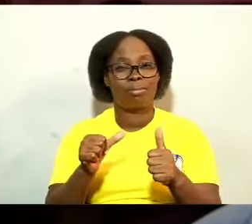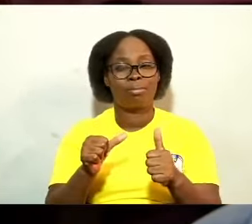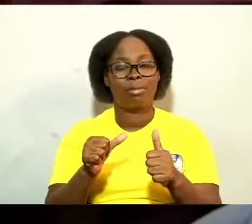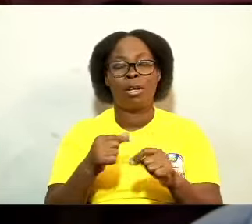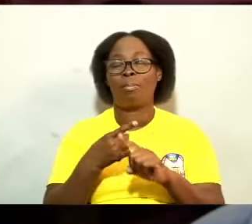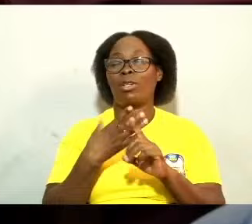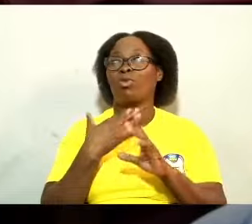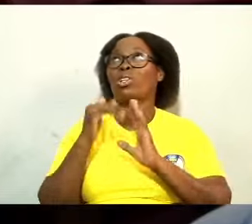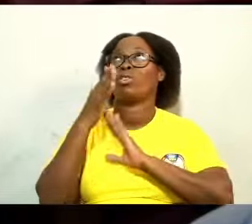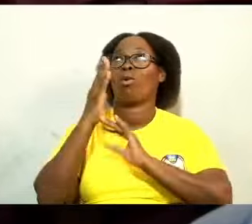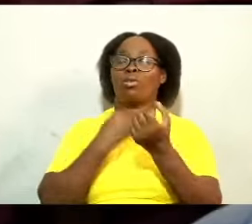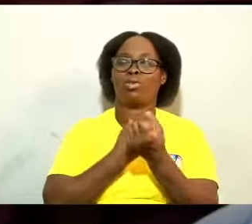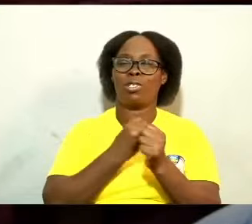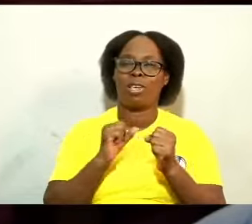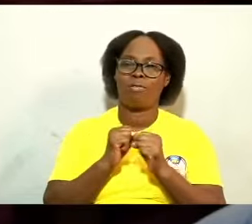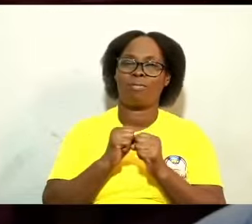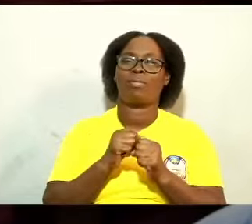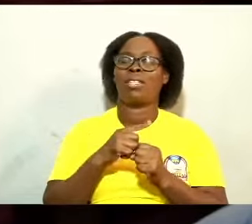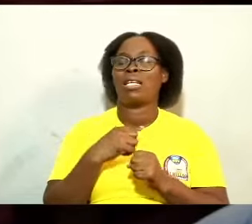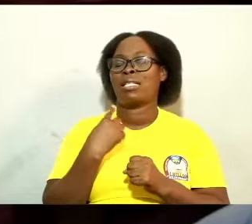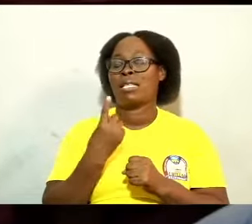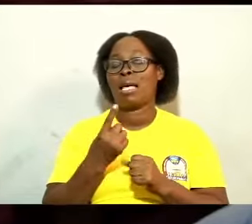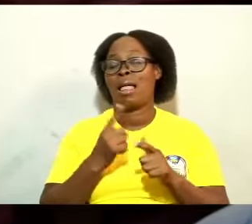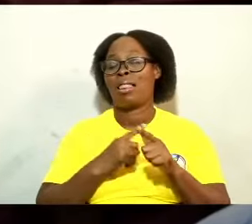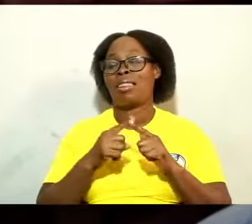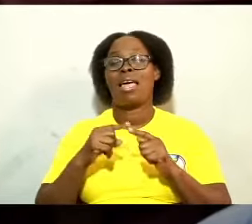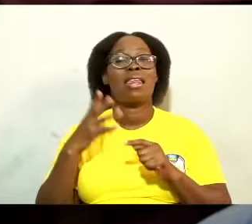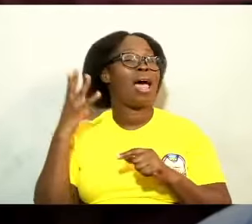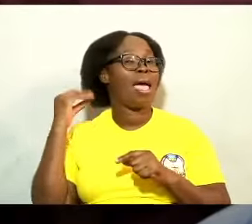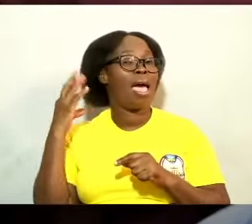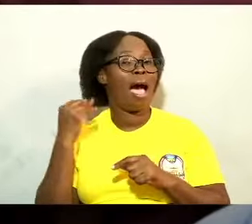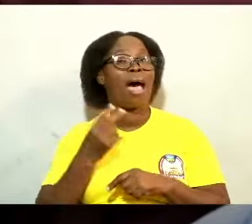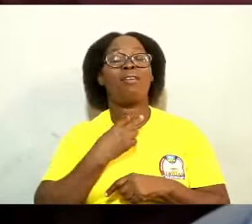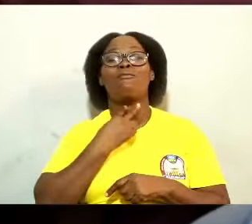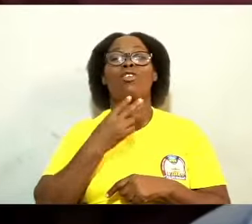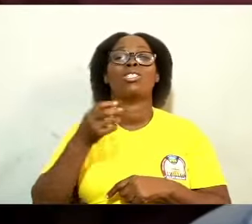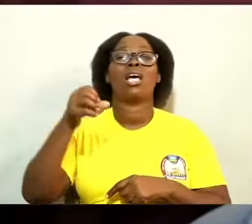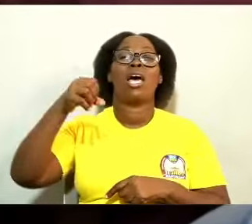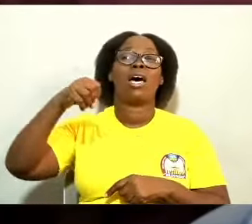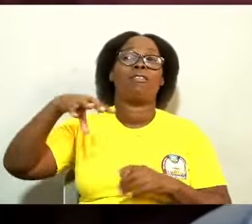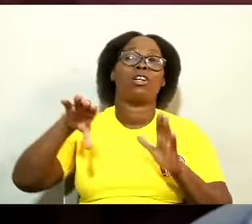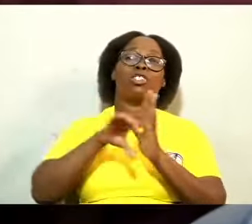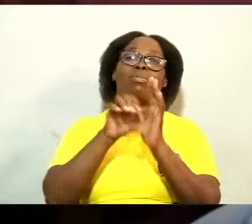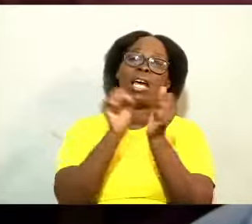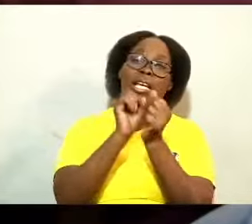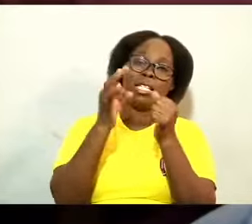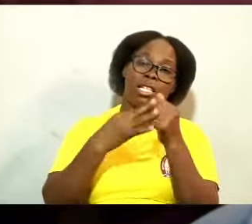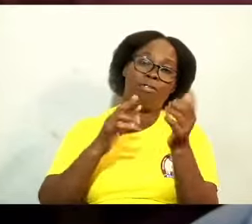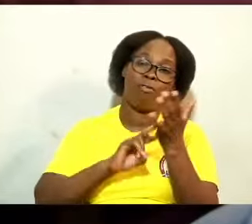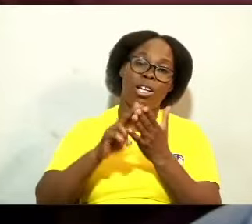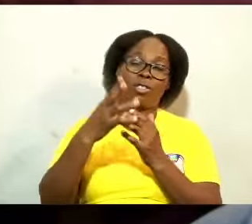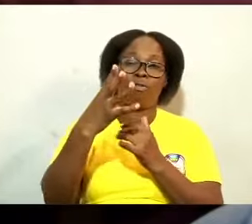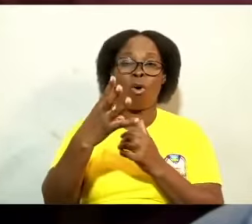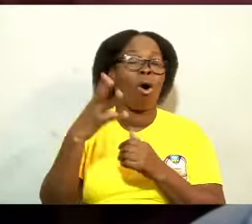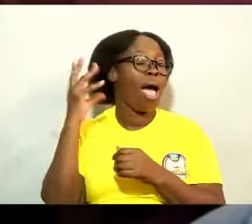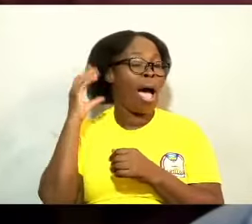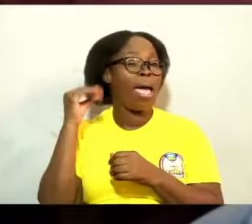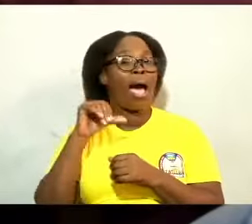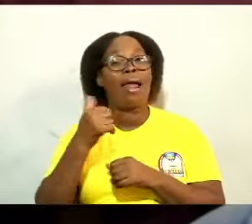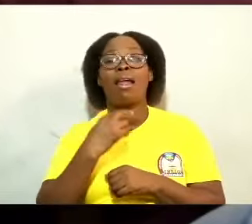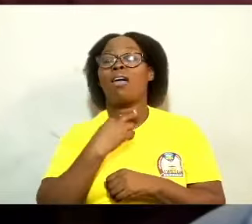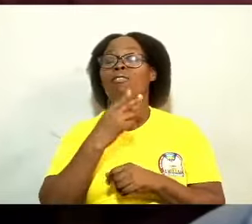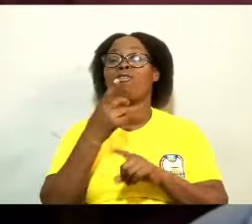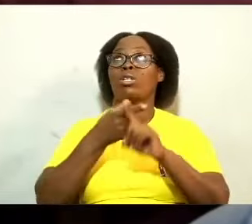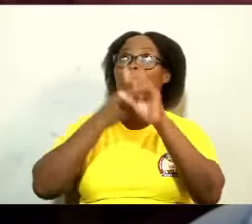muokoe. Anasema kisha nikasikia sauti, Funuo 18 na fungu la 4. Nikasikia sauti nyingine